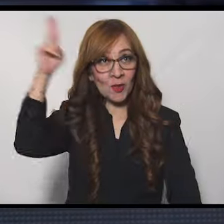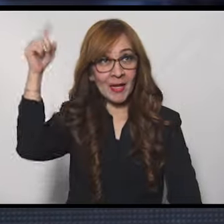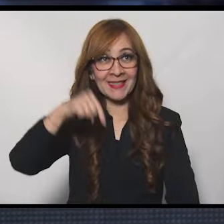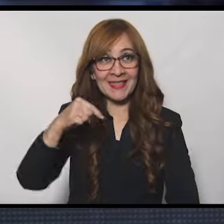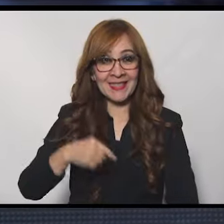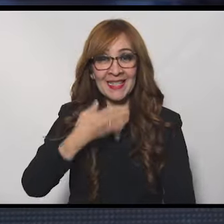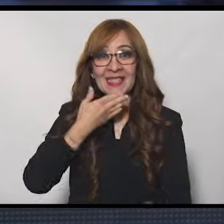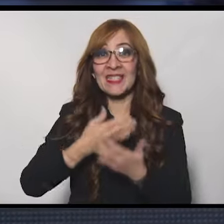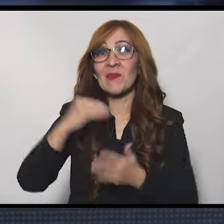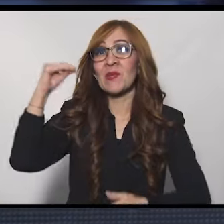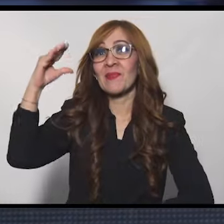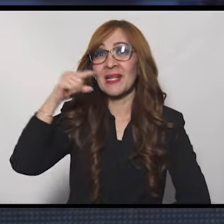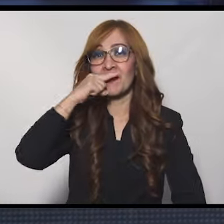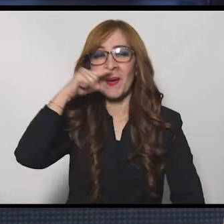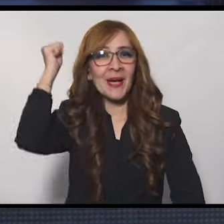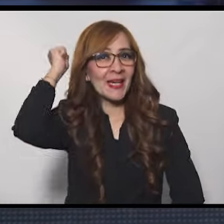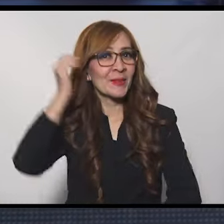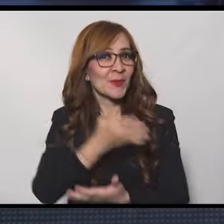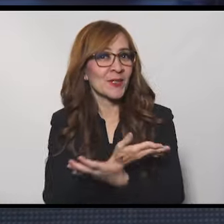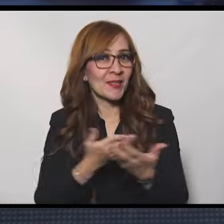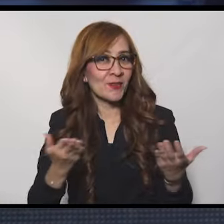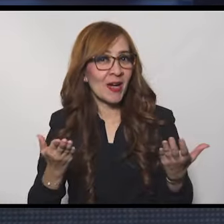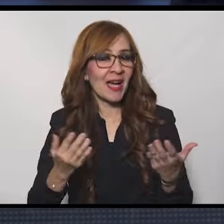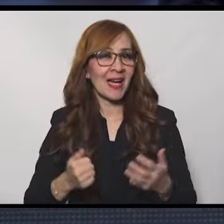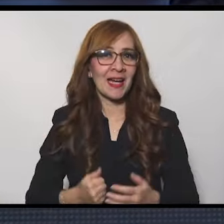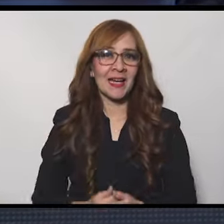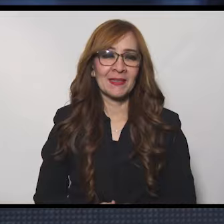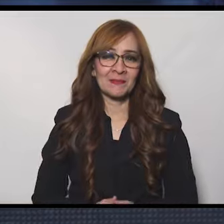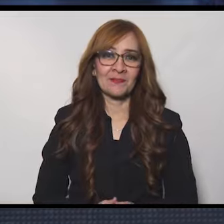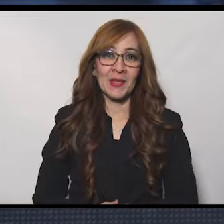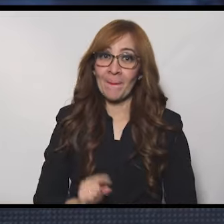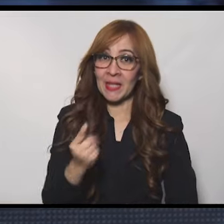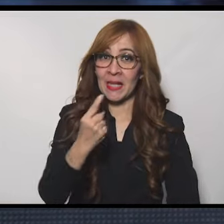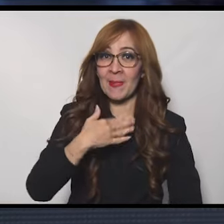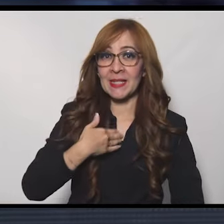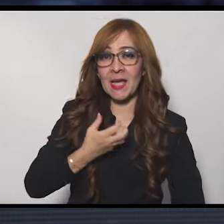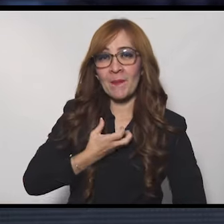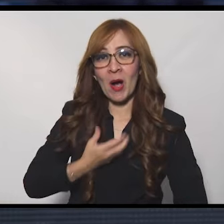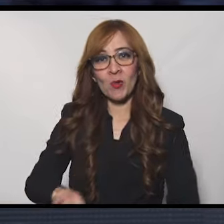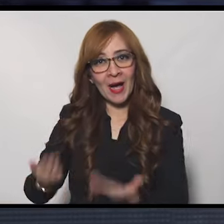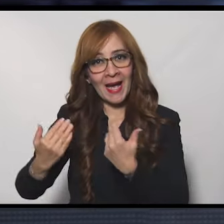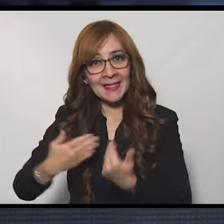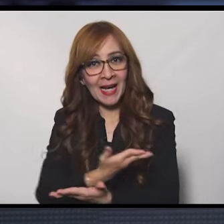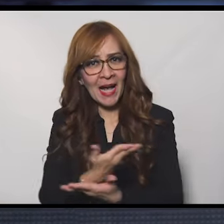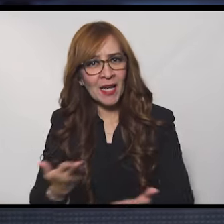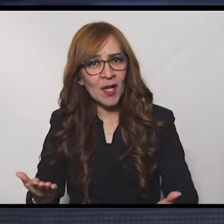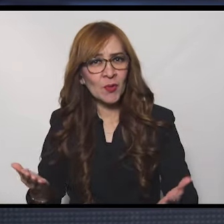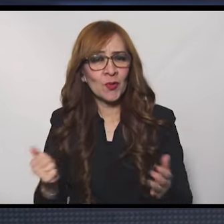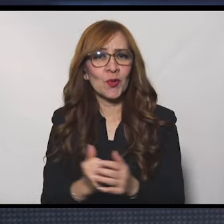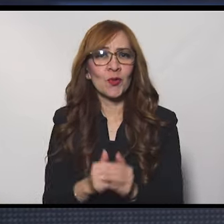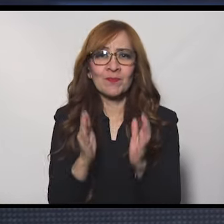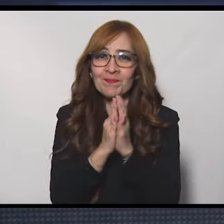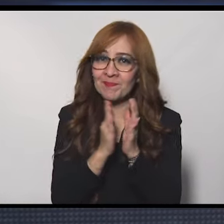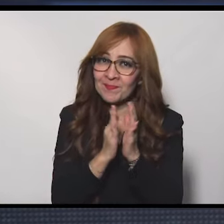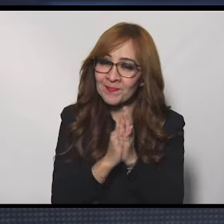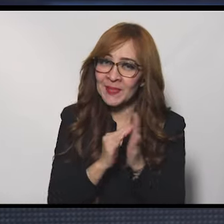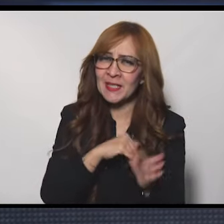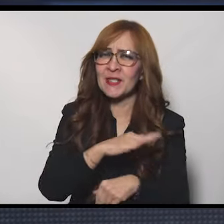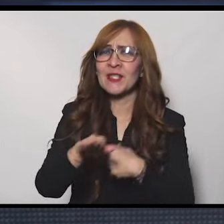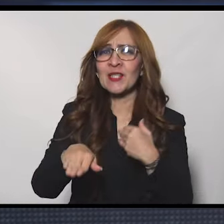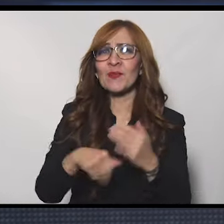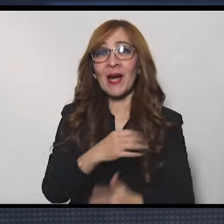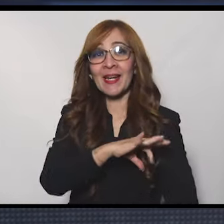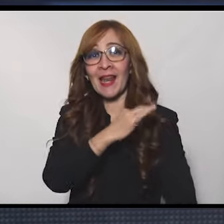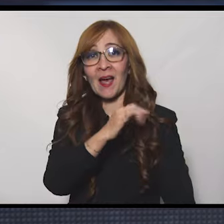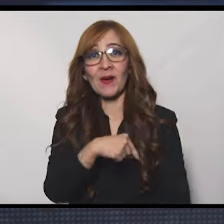Selamat pagi, Bapak Ibu Saudara sekalian. First of all, saya ingin mengajak kita untuk memberikan apresiasi sekali lagi untuk setiap daripada volunteers